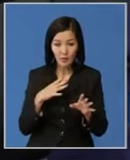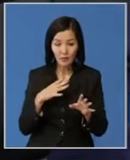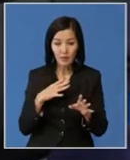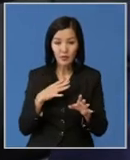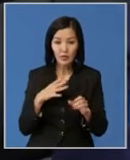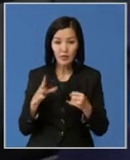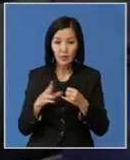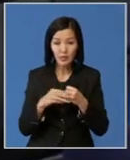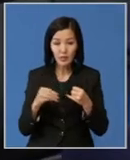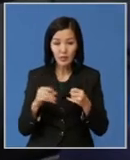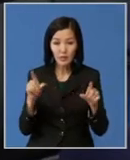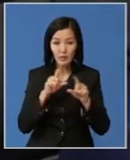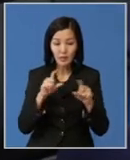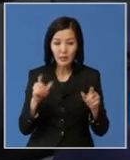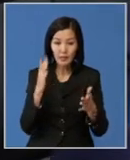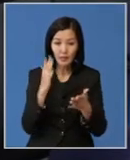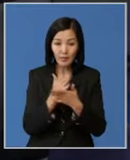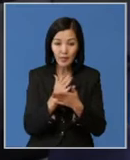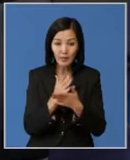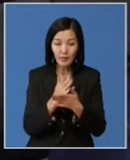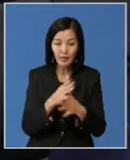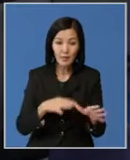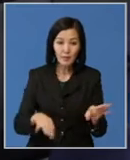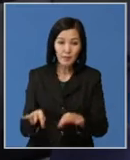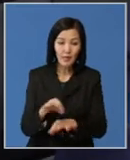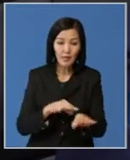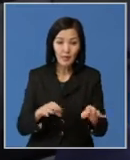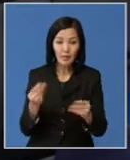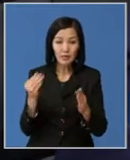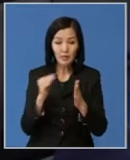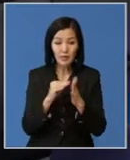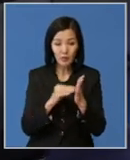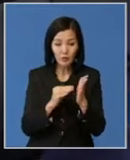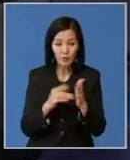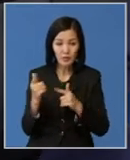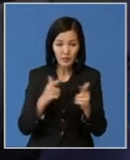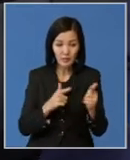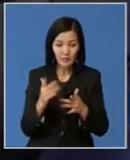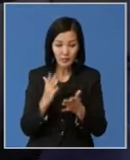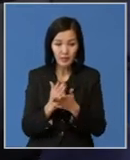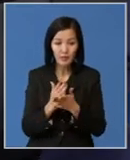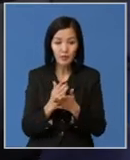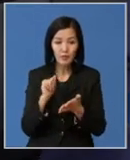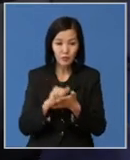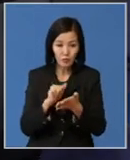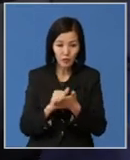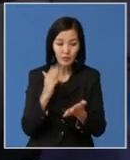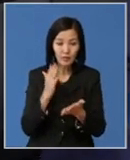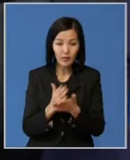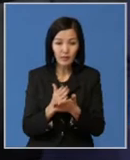жерде мектептің жері бар. Бізде проект сметалық жобасы да бар оның. Ең қасында